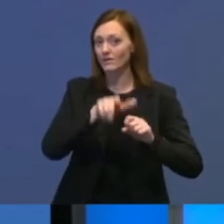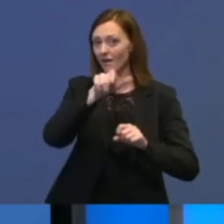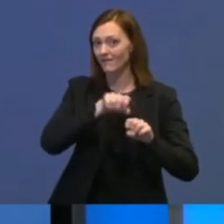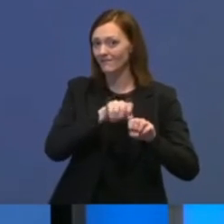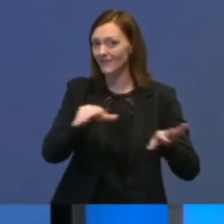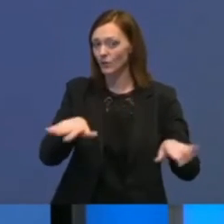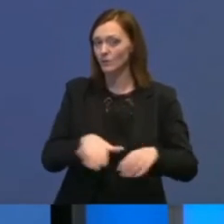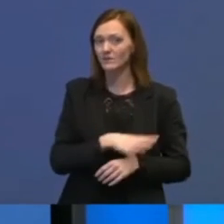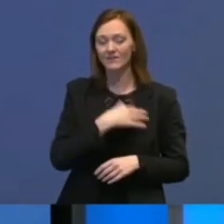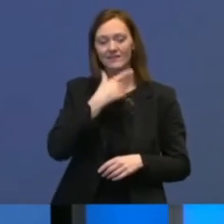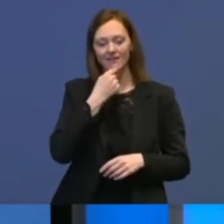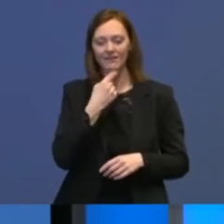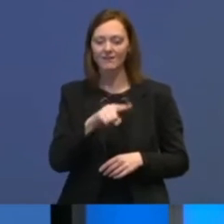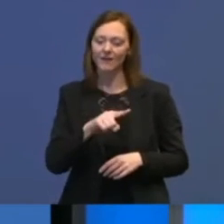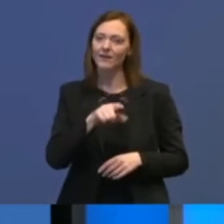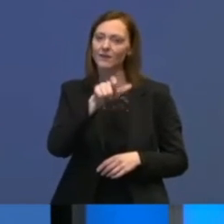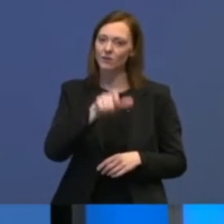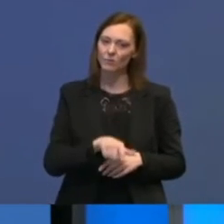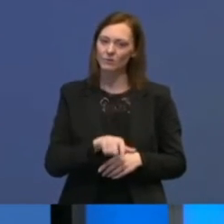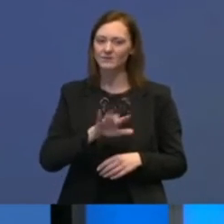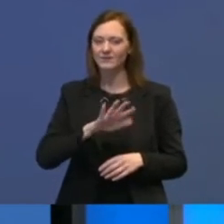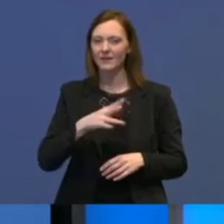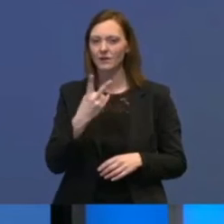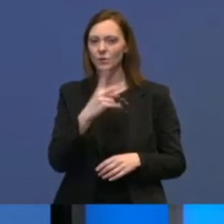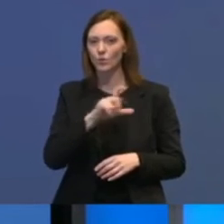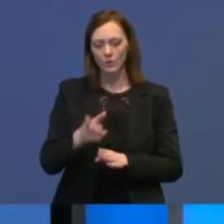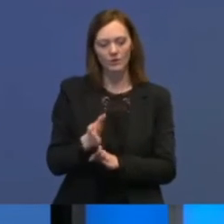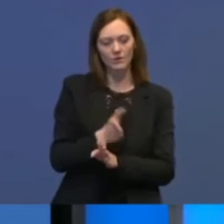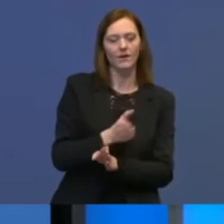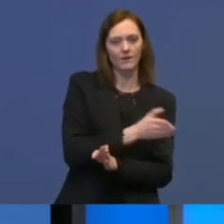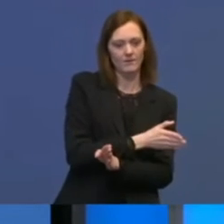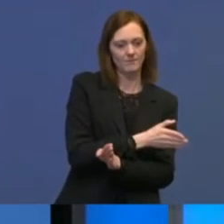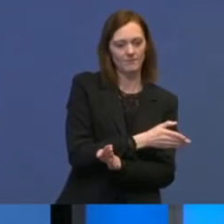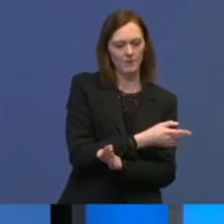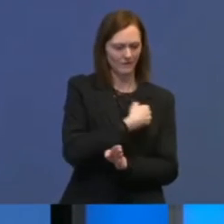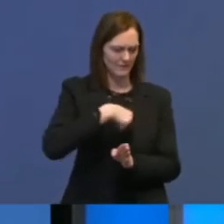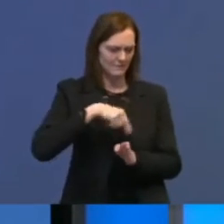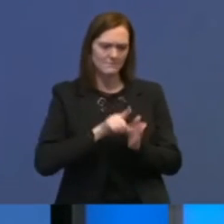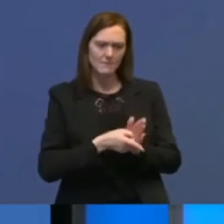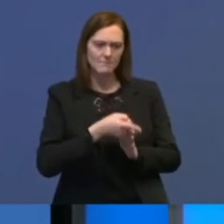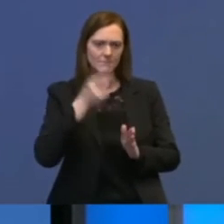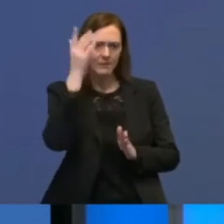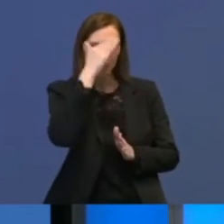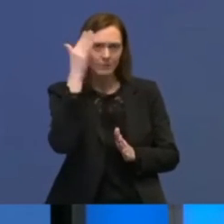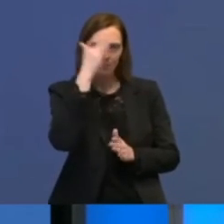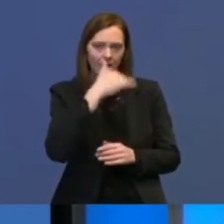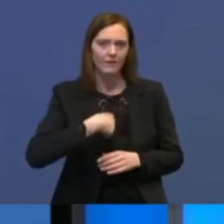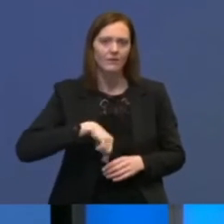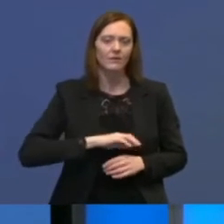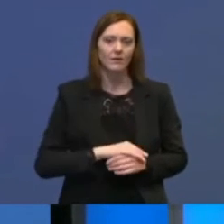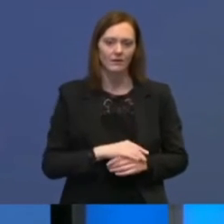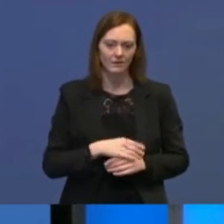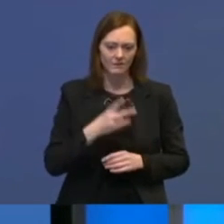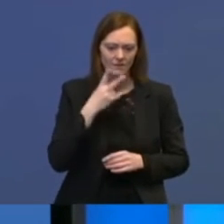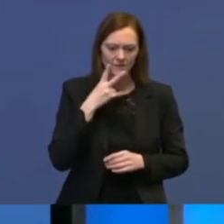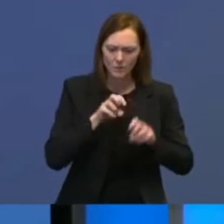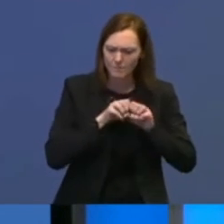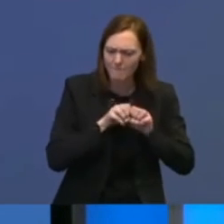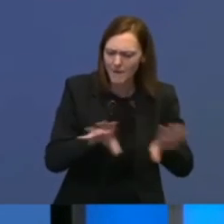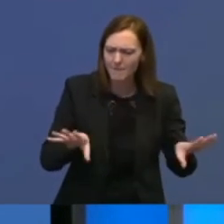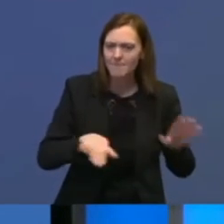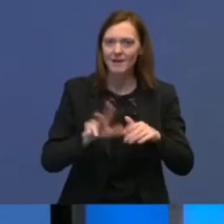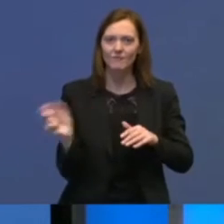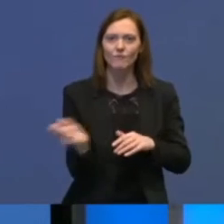Markaas waxanu tirit taanka noo'an ugey nila laba tudobaad walaa iyaanana galey. Waxha u uwey ka yinu